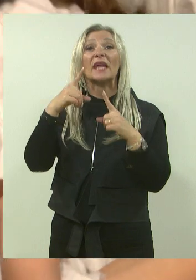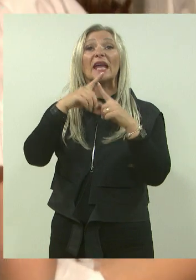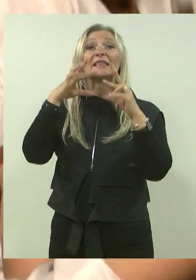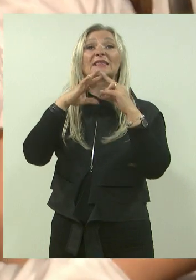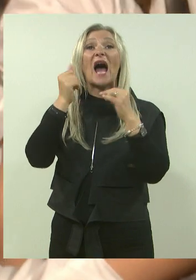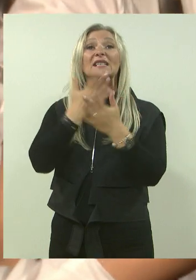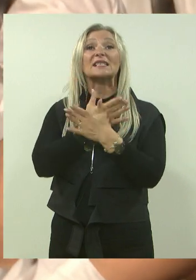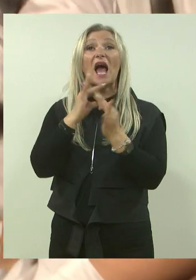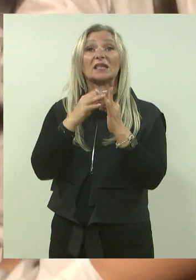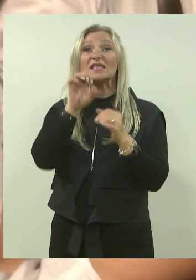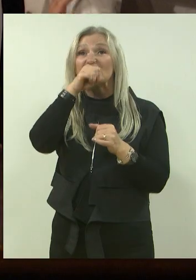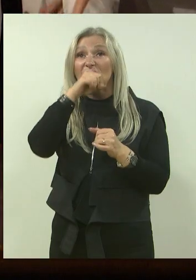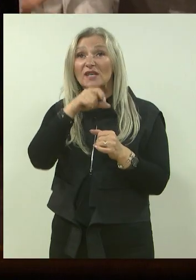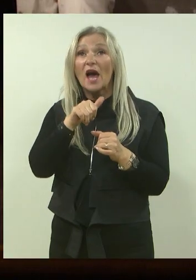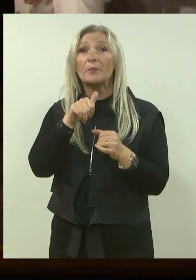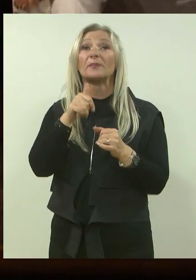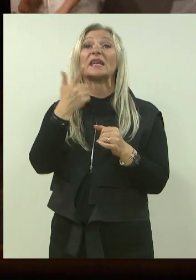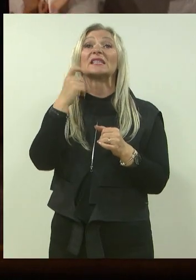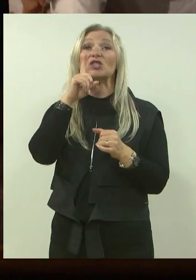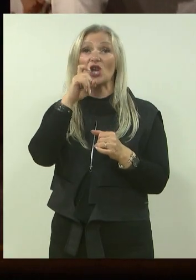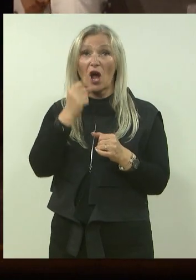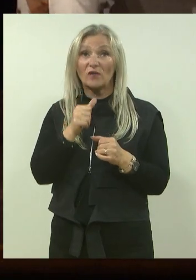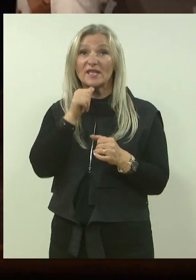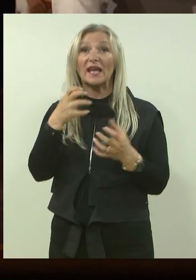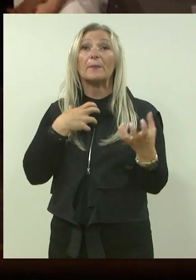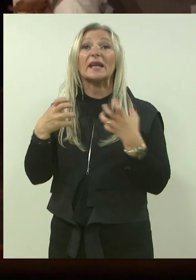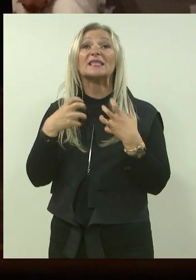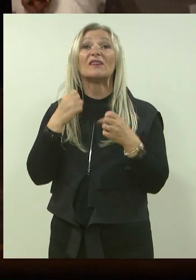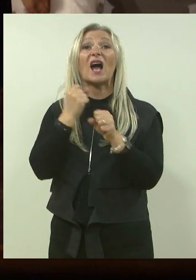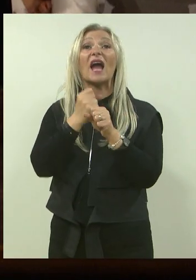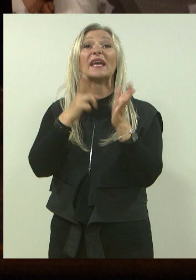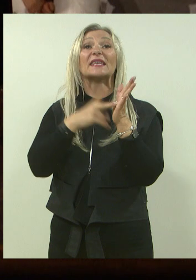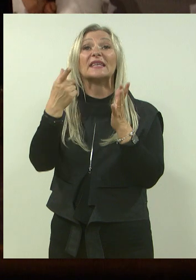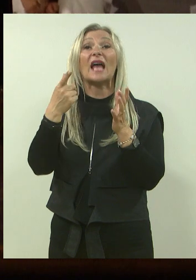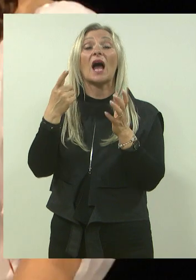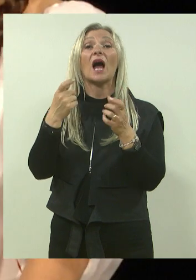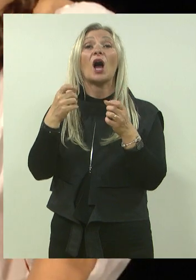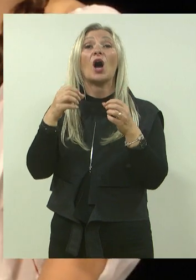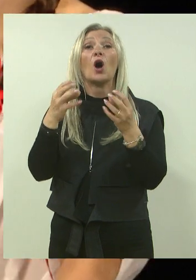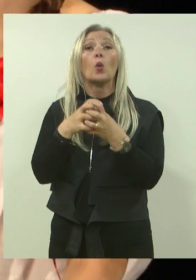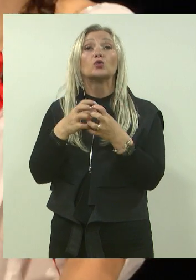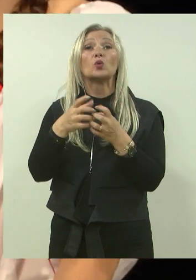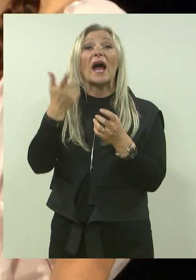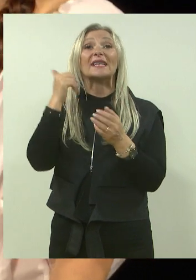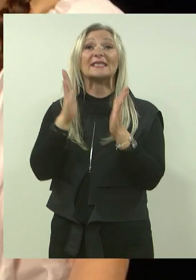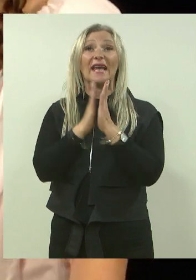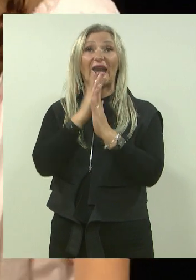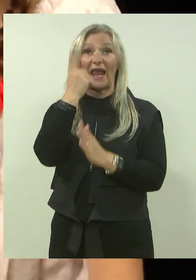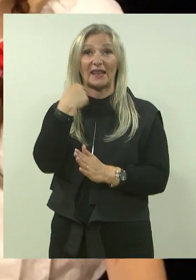posljednjoj večeri, kazališne družine Štolcer Čakovec te predstava Gnjida kulturno-umjetničke udruge Seljačka sloga